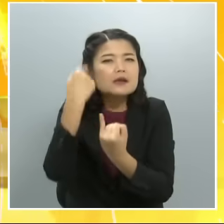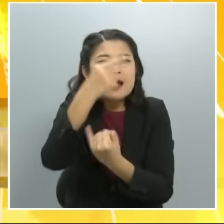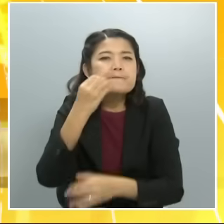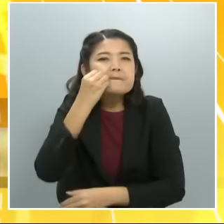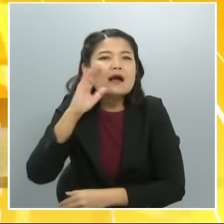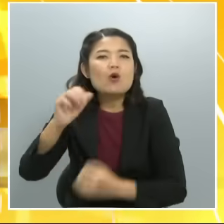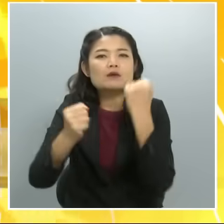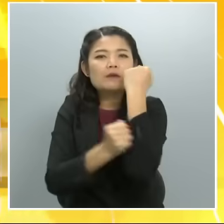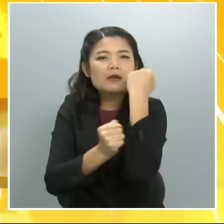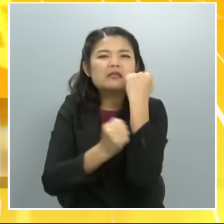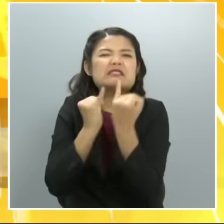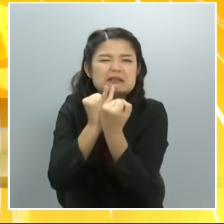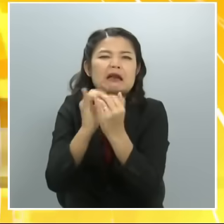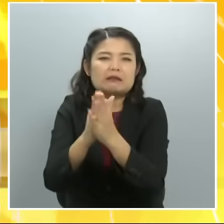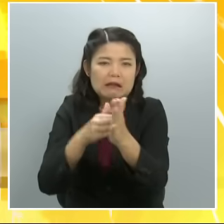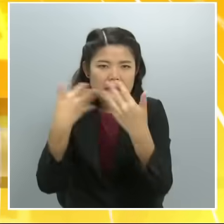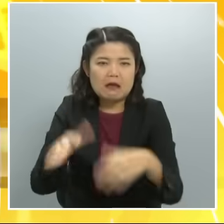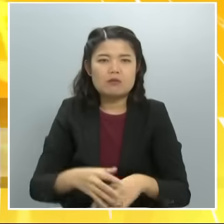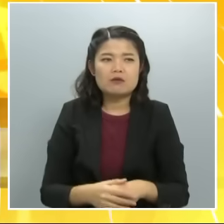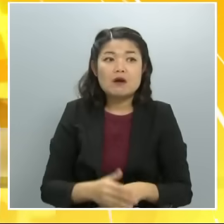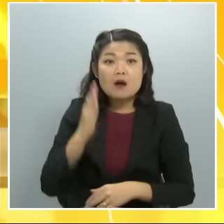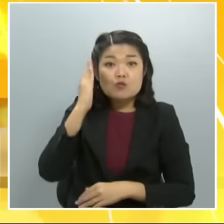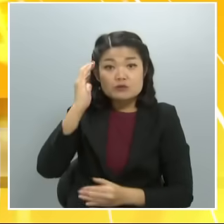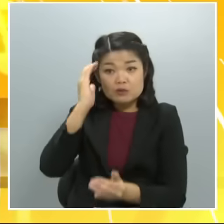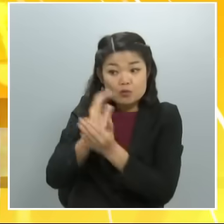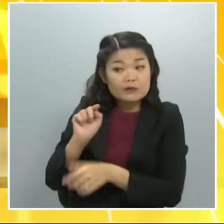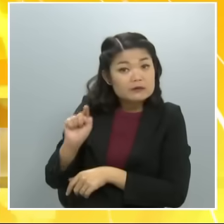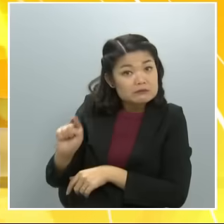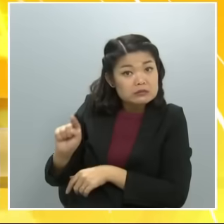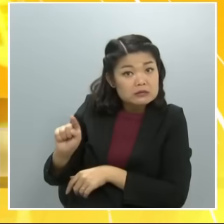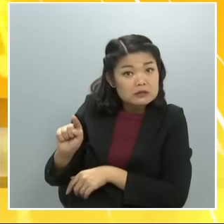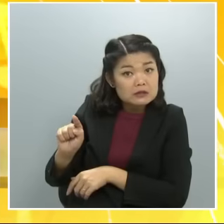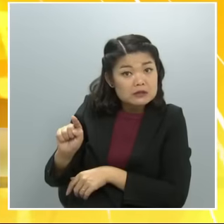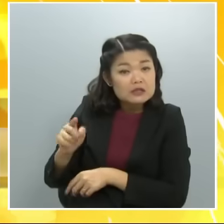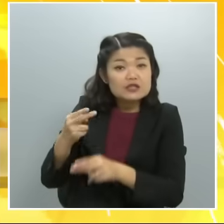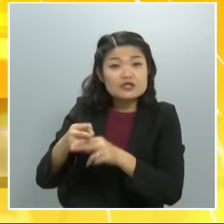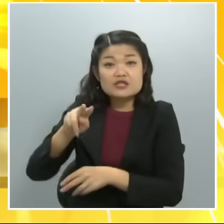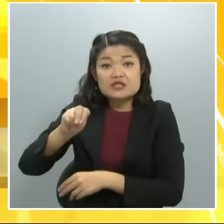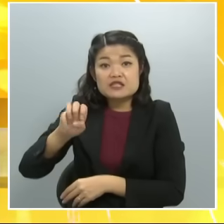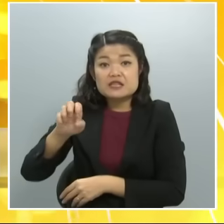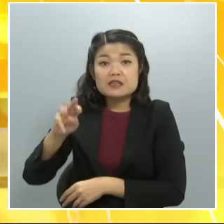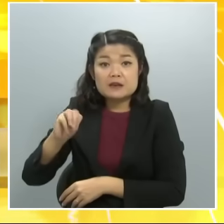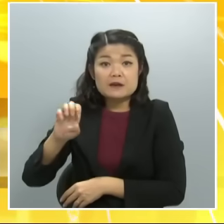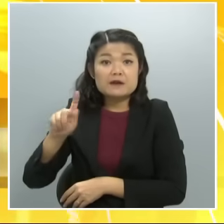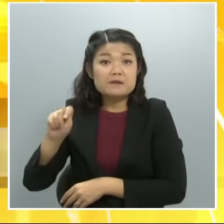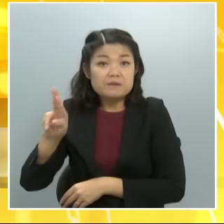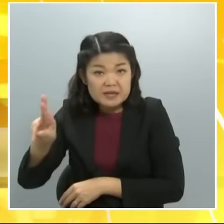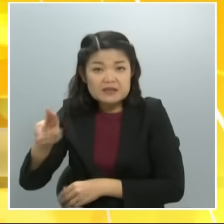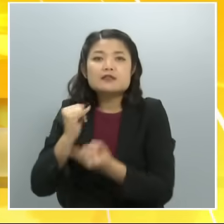กมายาวนานหมายถึงตำรวจจราจรคนนี้ร้อยตำรวจโทนิมิตซึ่งเป็น1ใน6ที่ถูกจับกุม